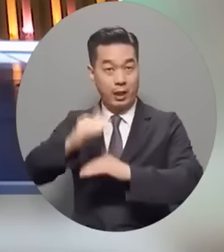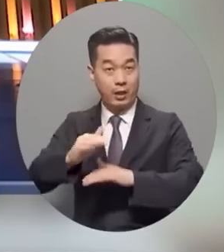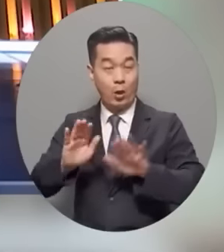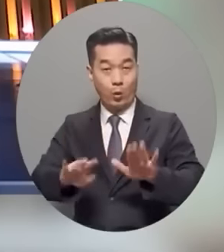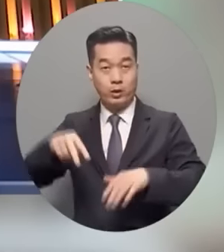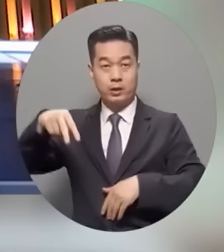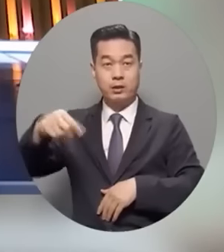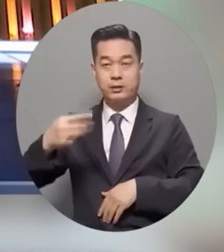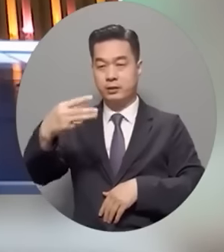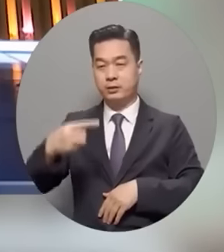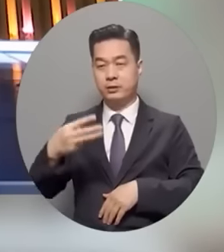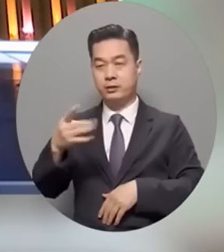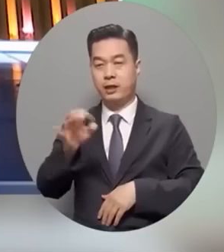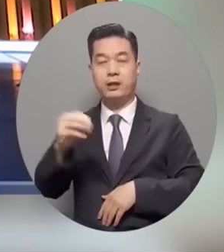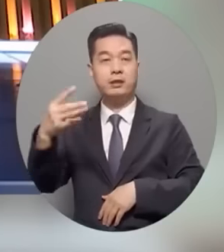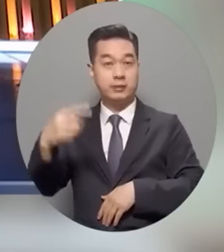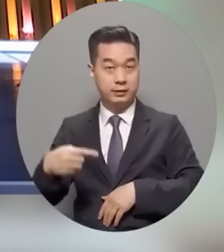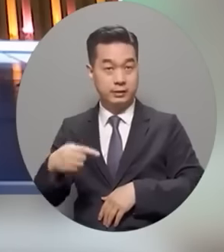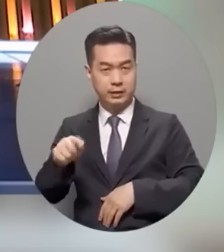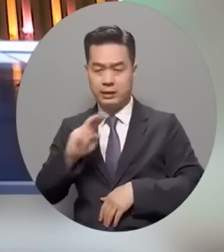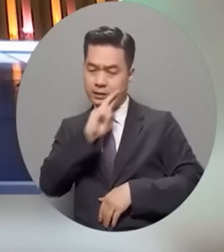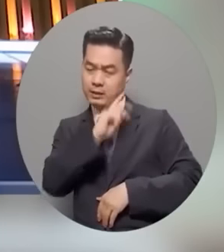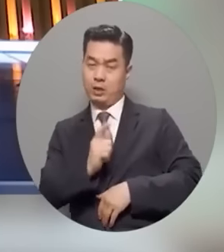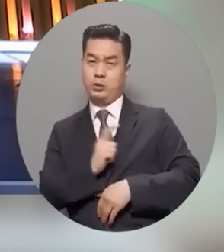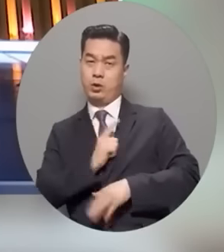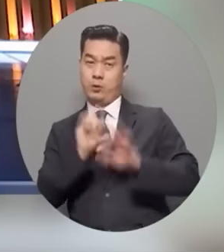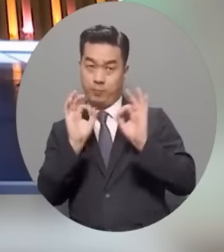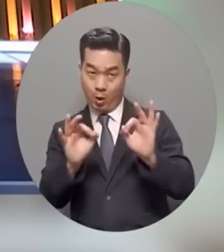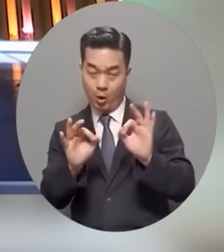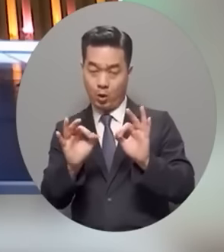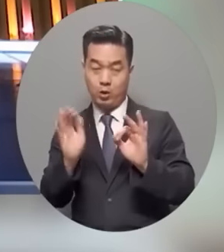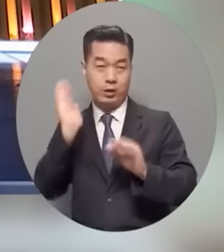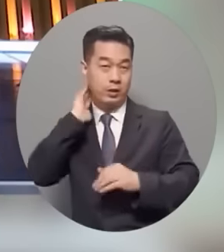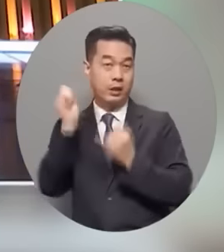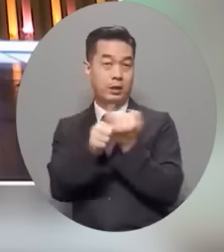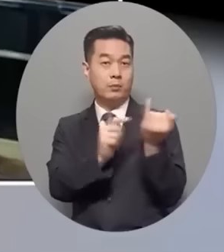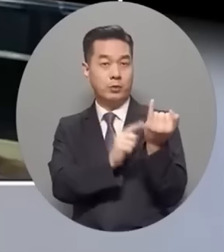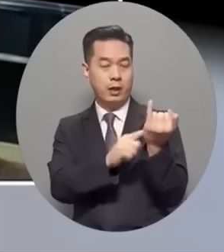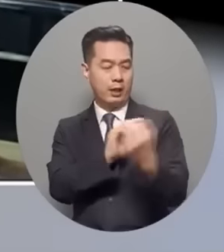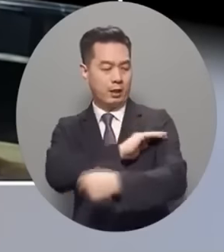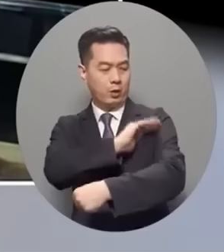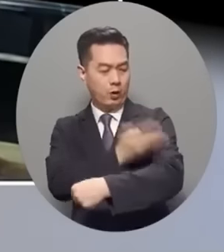이 의혹들을 살펴보고 영부인의 권한과 책임을 짚어봅니다.